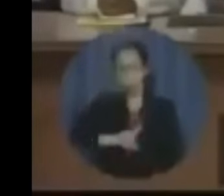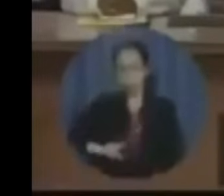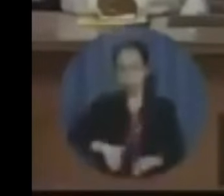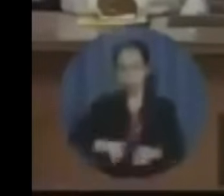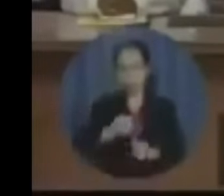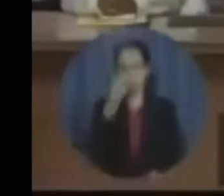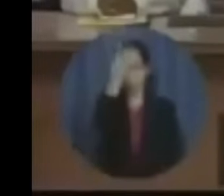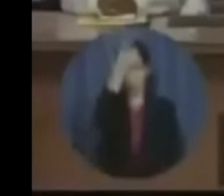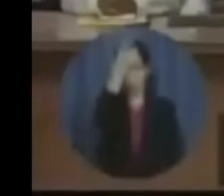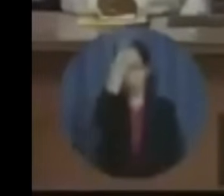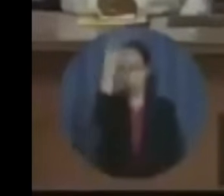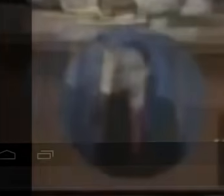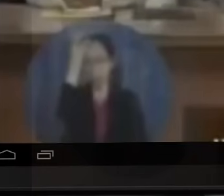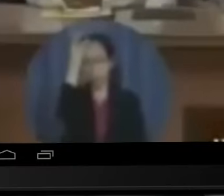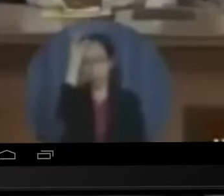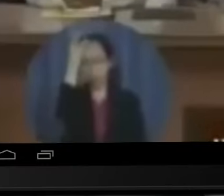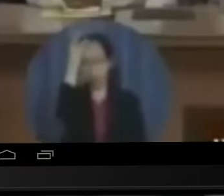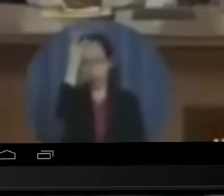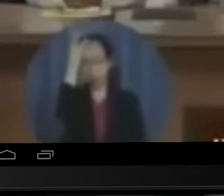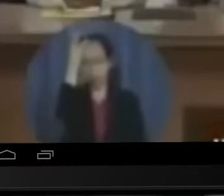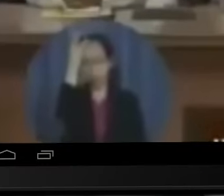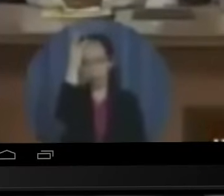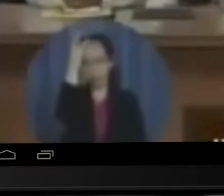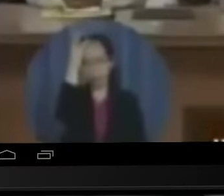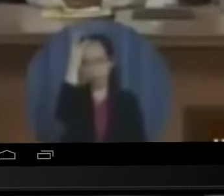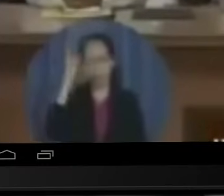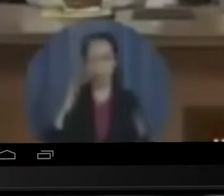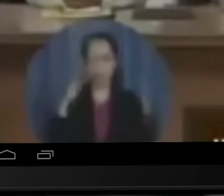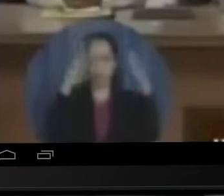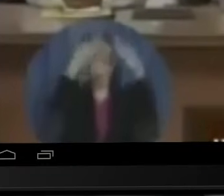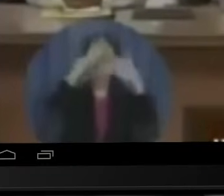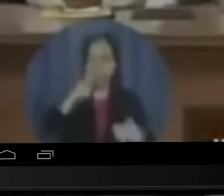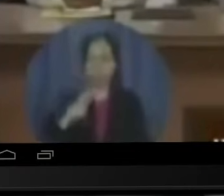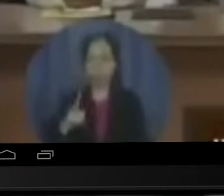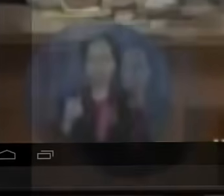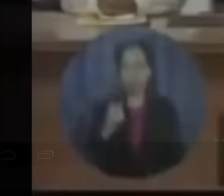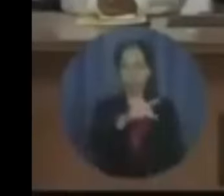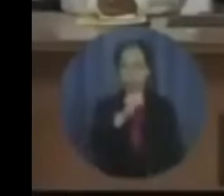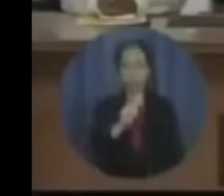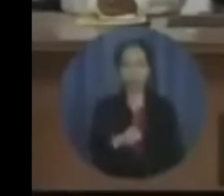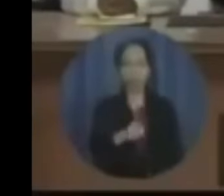666 yung ano ng Santo Papa? Ang pangalawa kong katanungan,